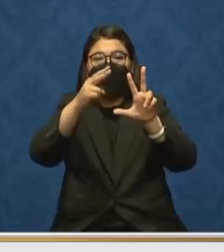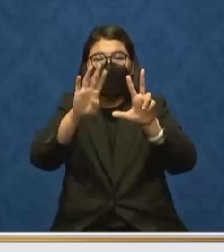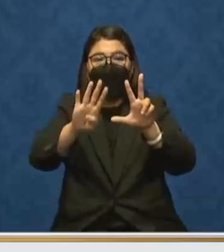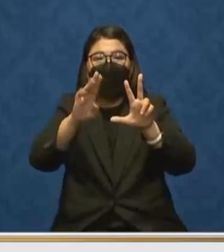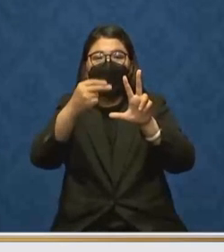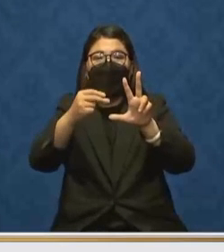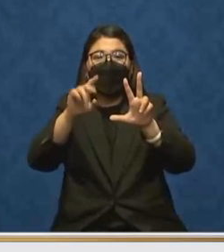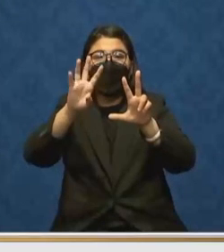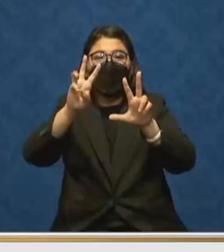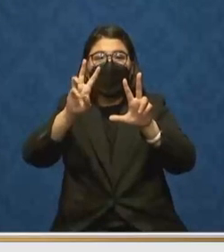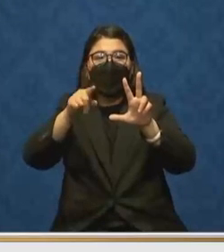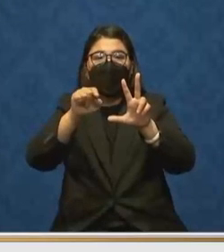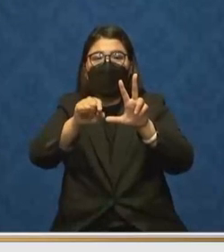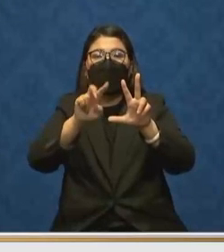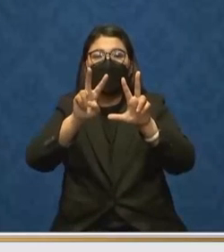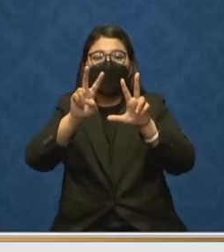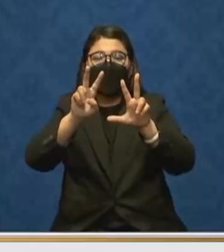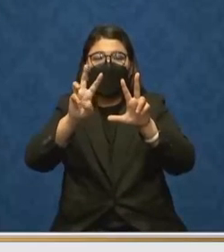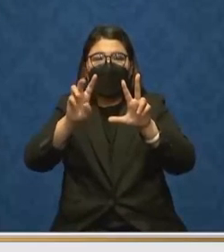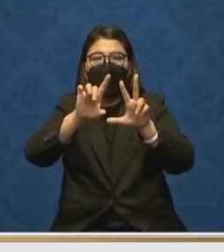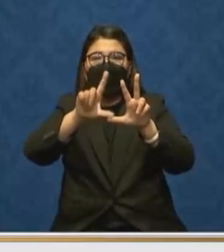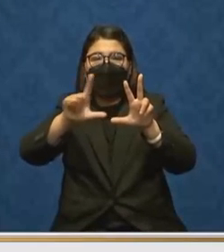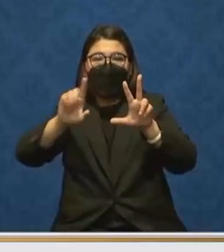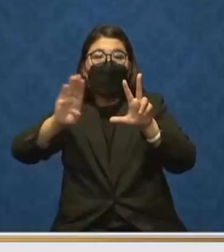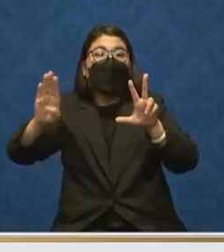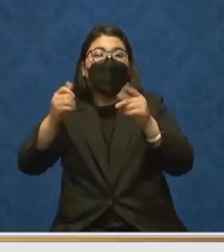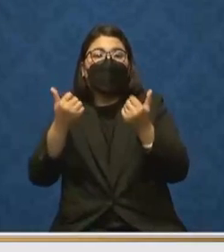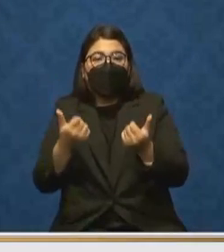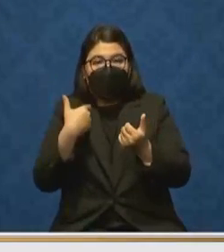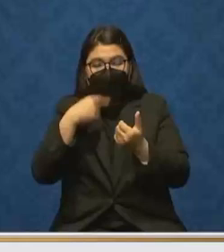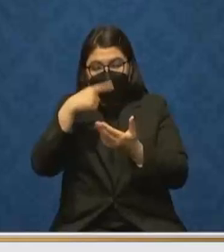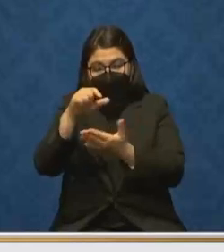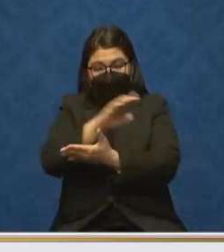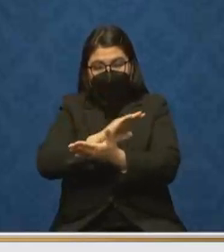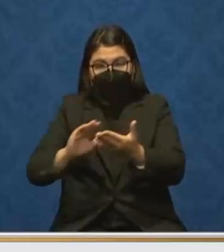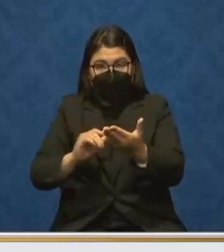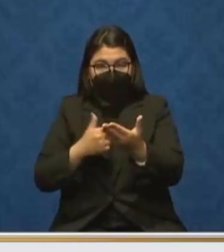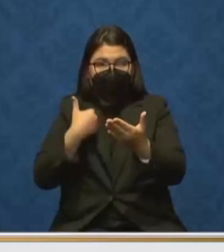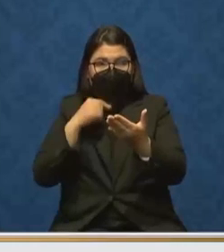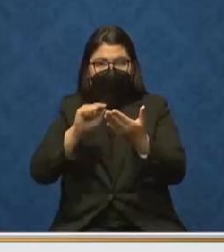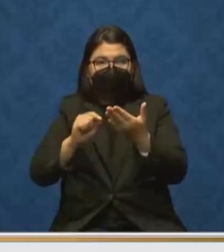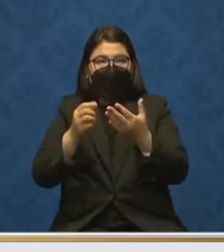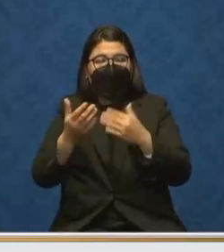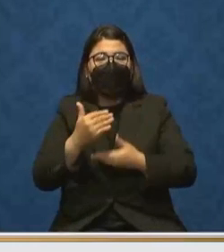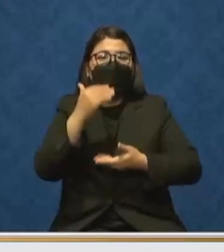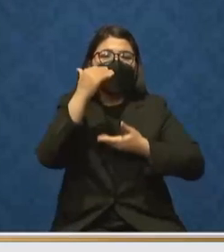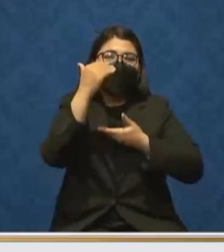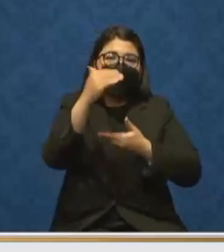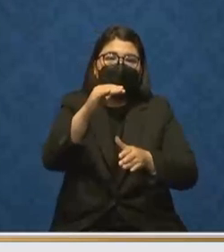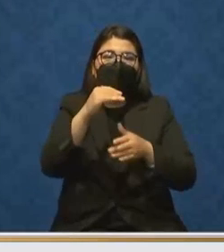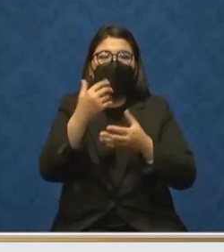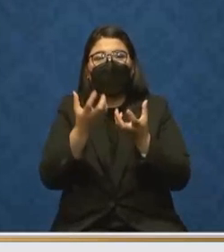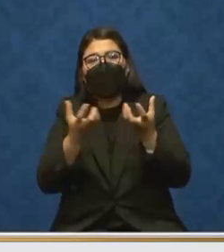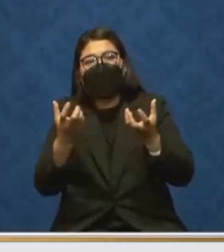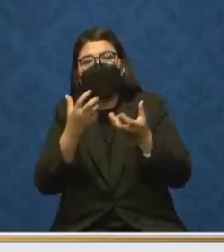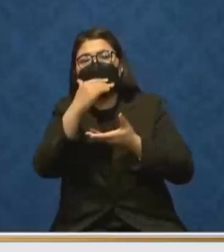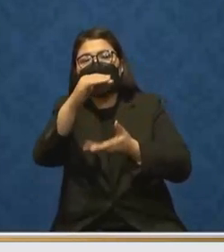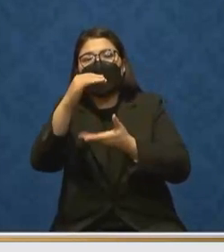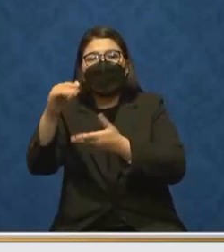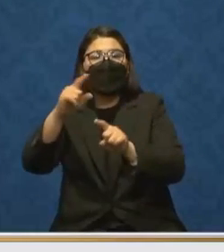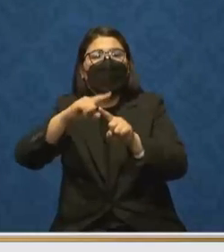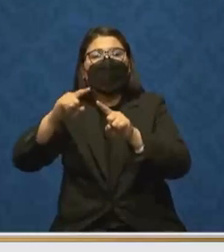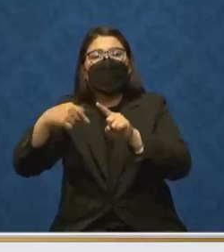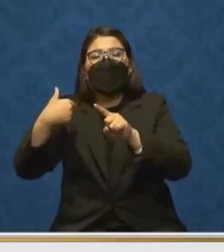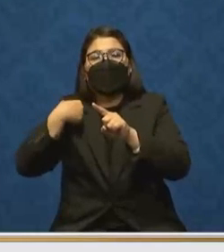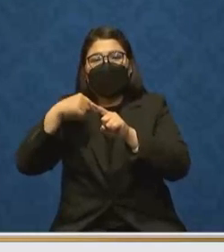131,372.8 ล้านบาทเพื่อให้ประเทศไทยมีระบบคมนาคมและระบบโลจิสติกที่มีประสิทธิภาพปลอดภัยและเป็นมิตรกับสิ่งแ